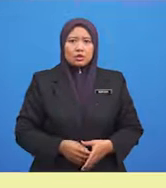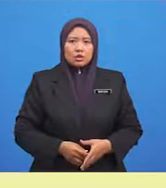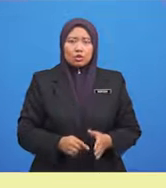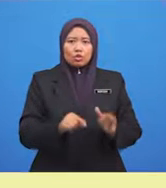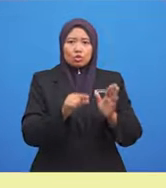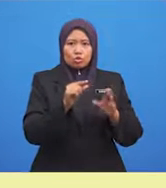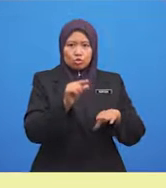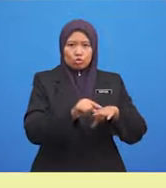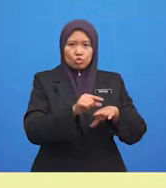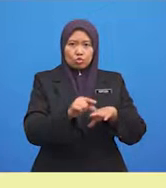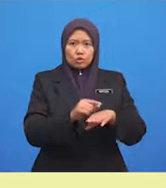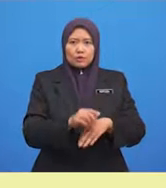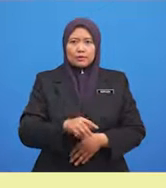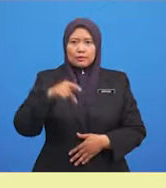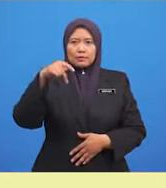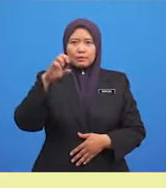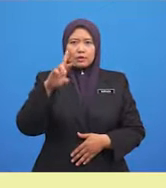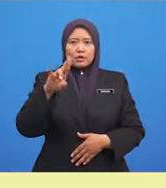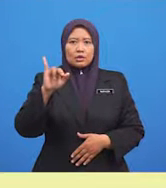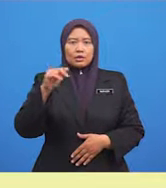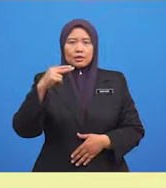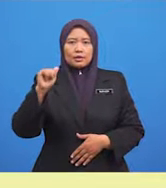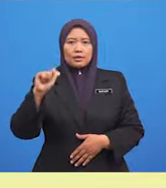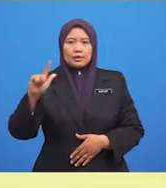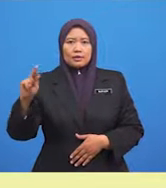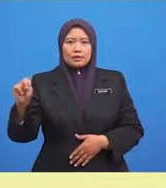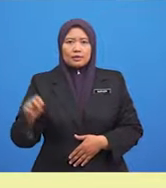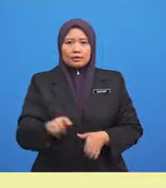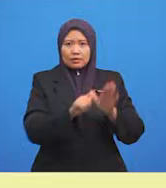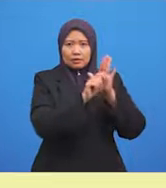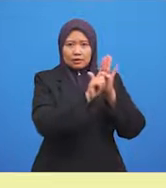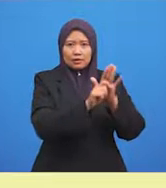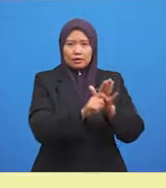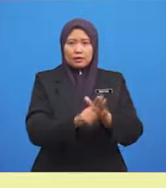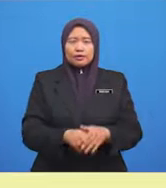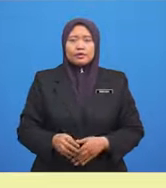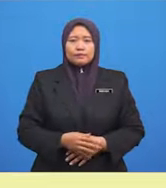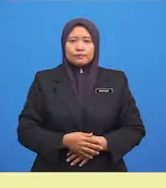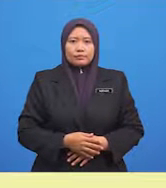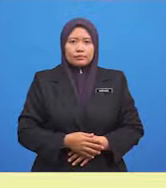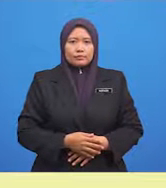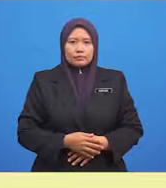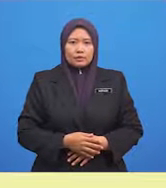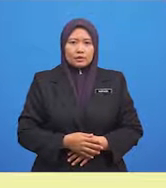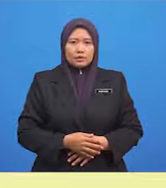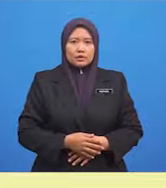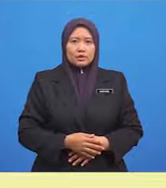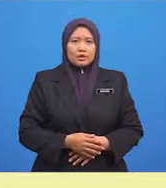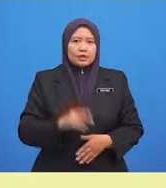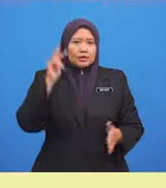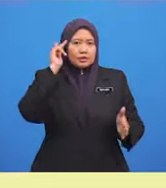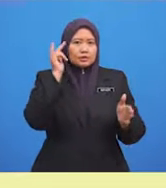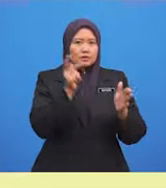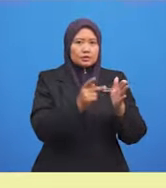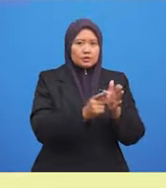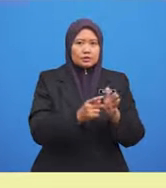tanda pembina set. Mengenal pasti sama ada suatu objek adalah unsur kepada suatu